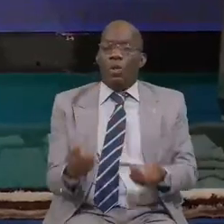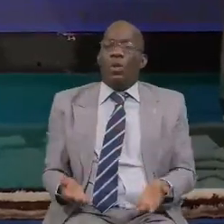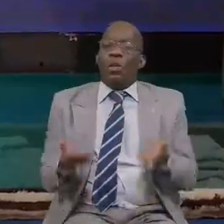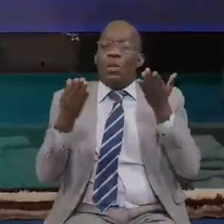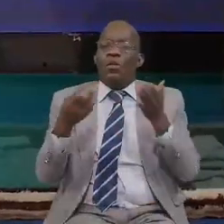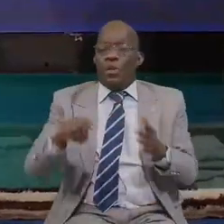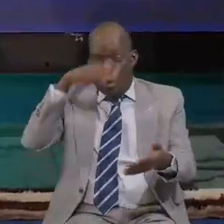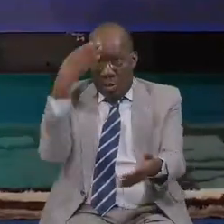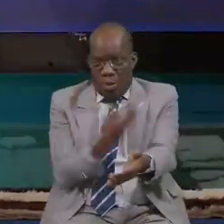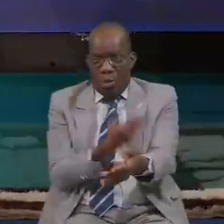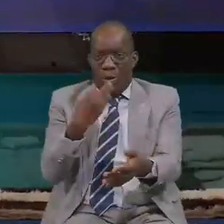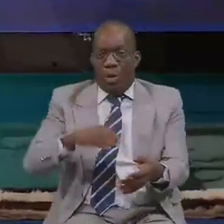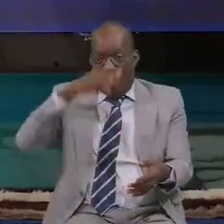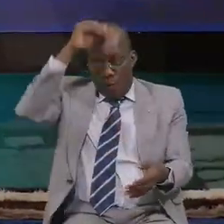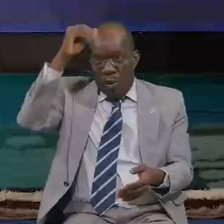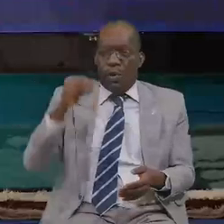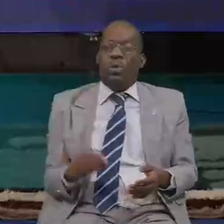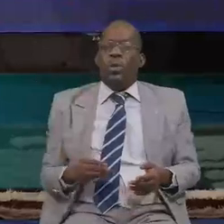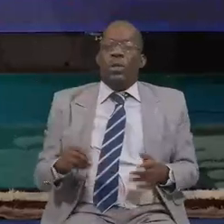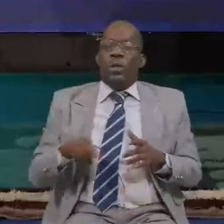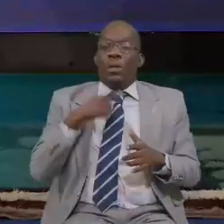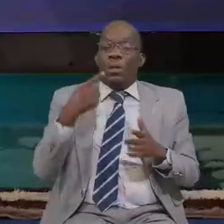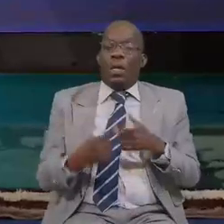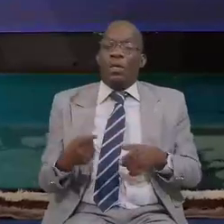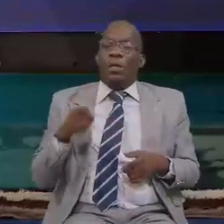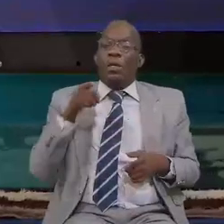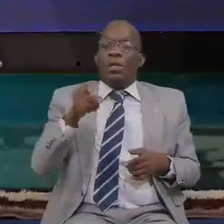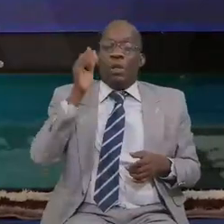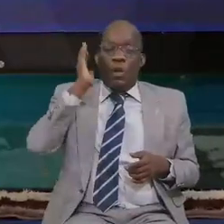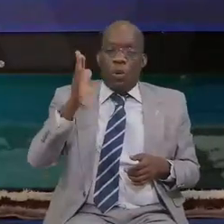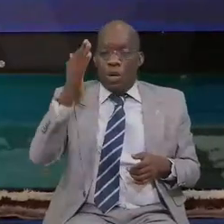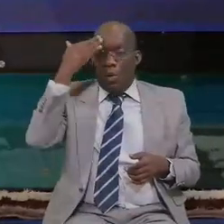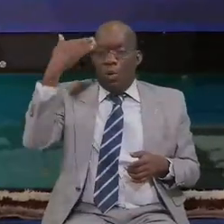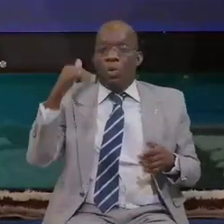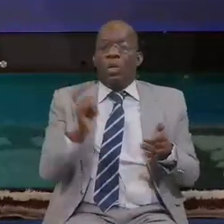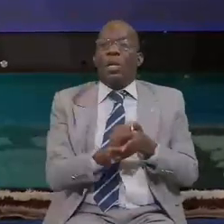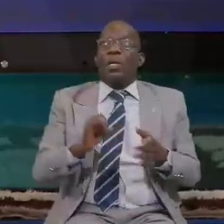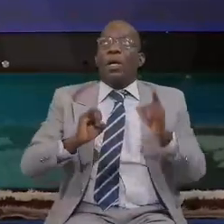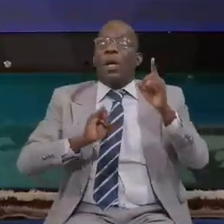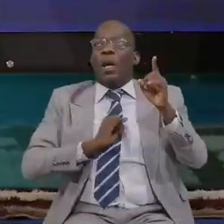Dieu, alors vous saurez que je suis celui